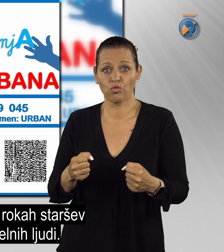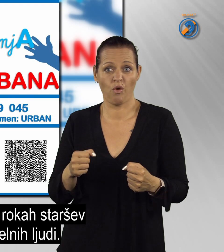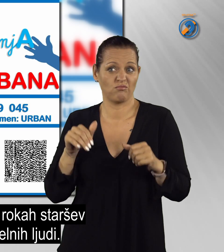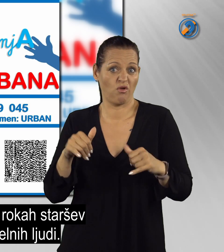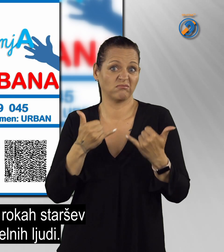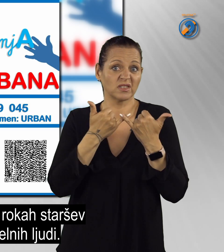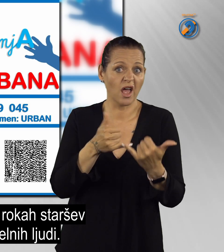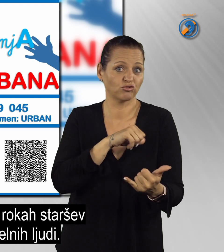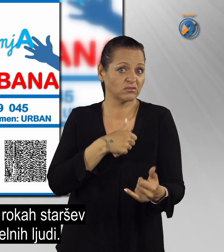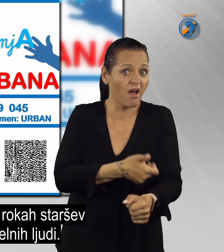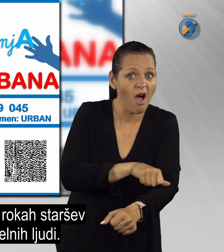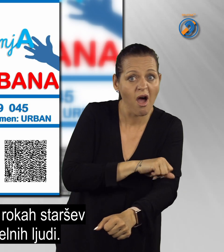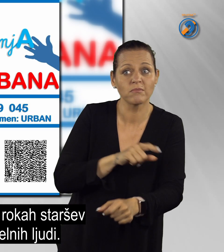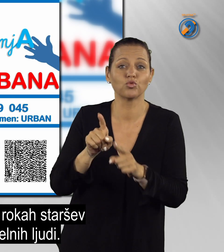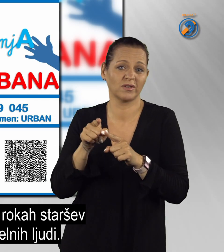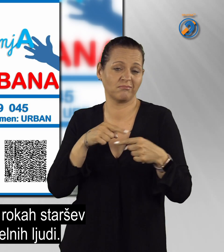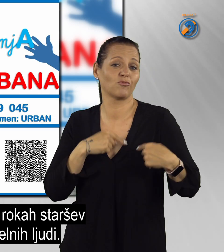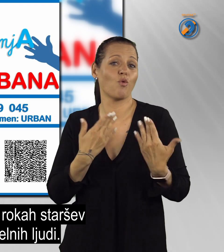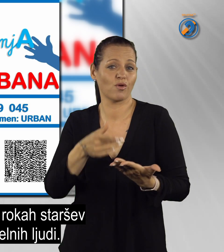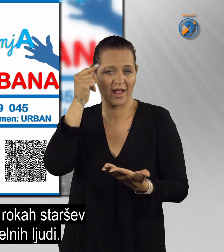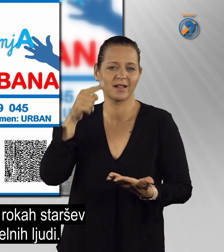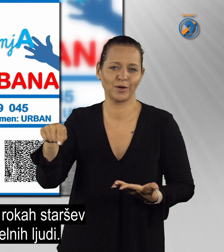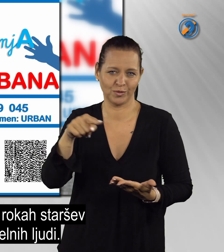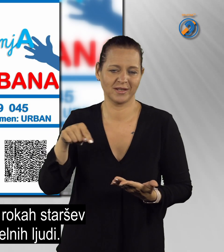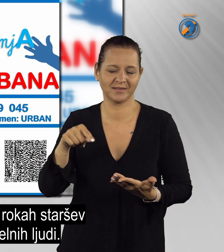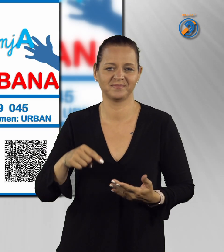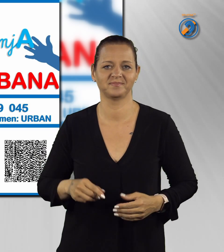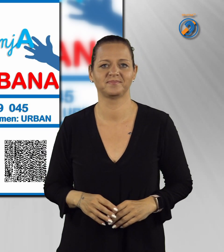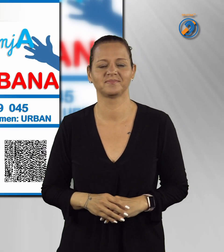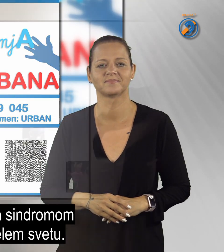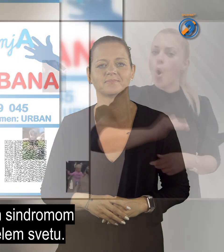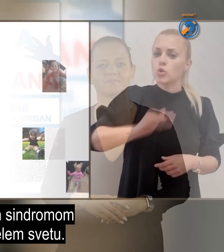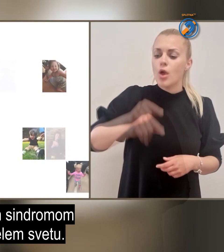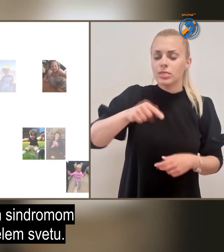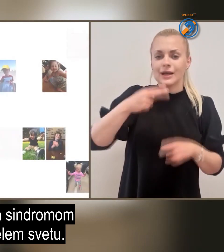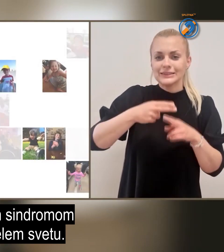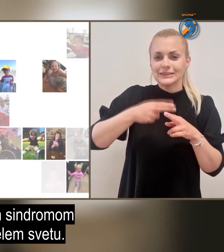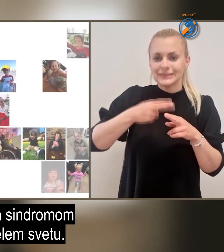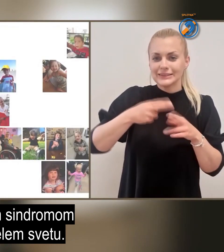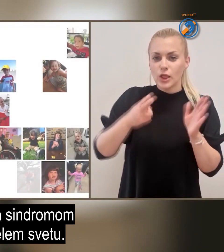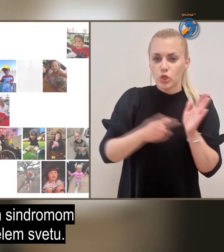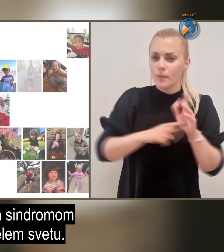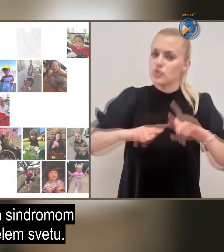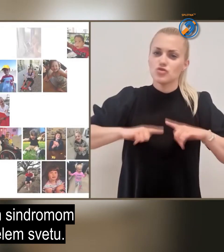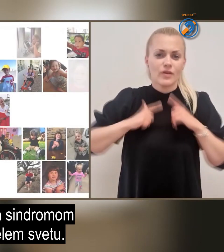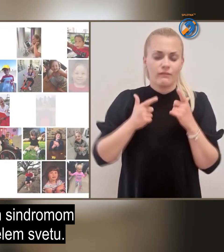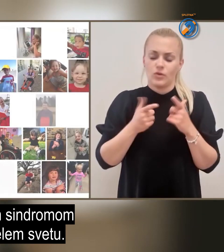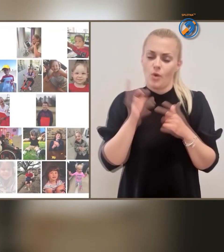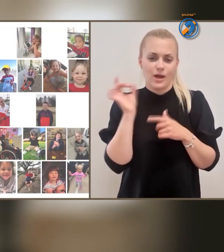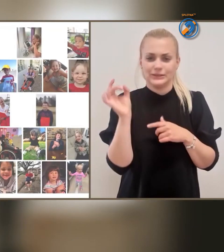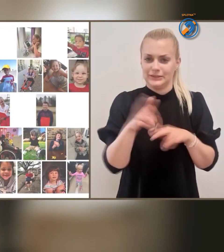Tako je vse v rokah staršev in dobrodelnih ljudi. Otroci s tem sindromom živijo po celem